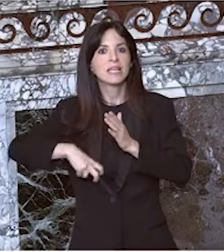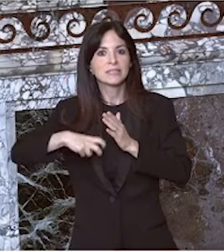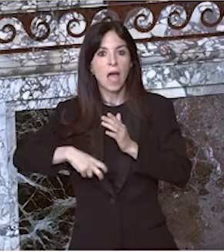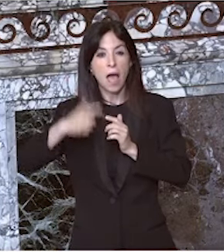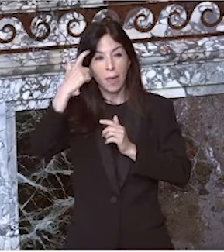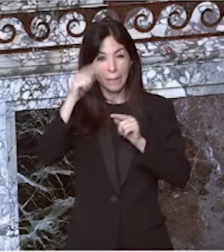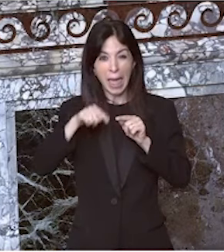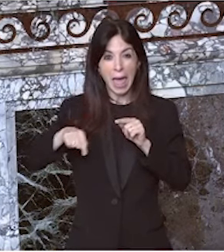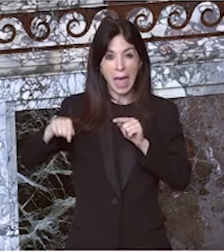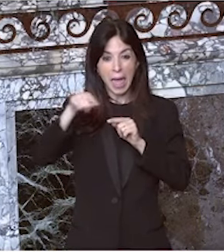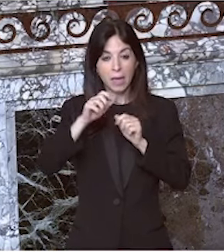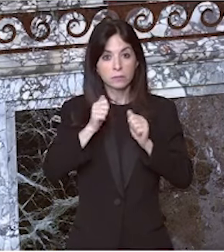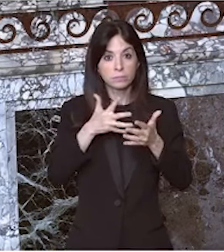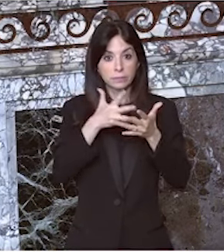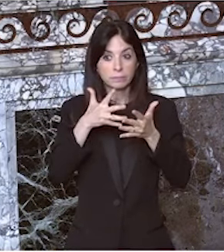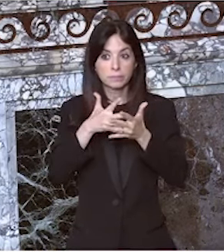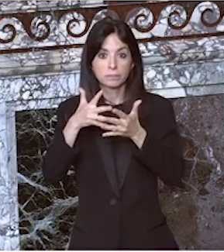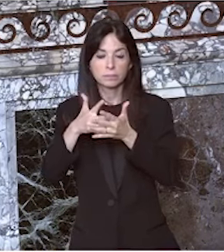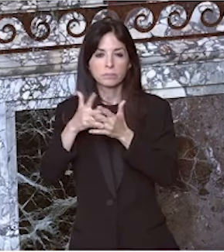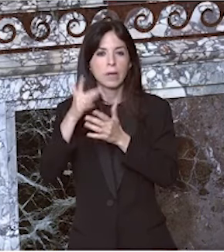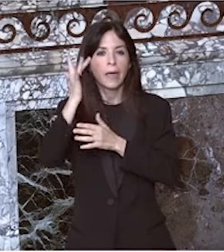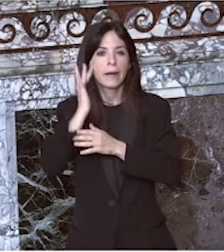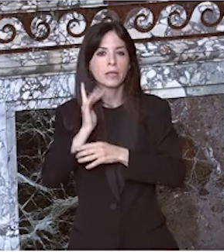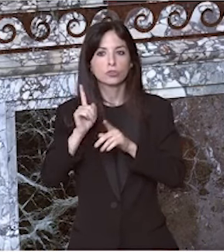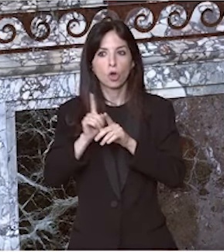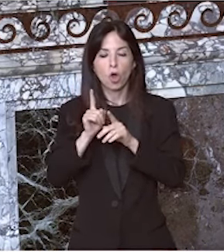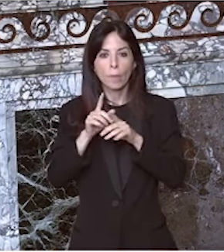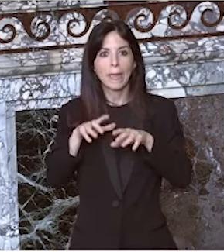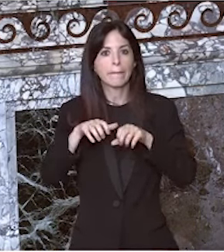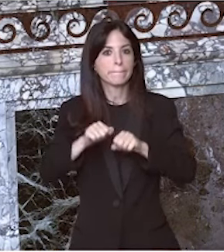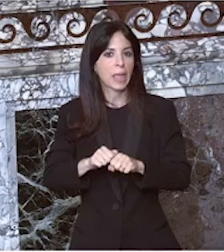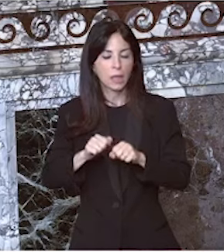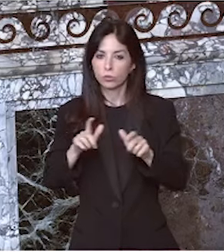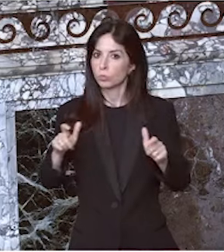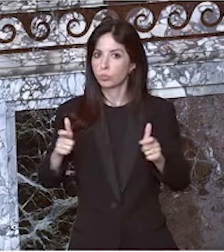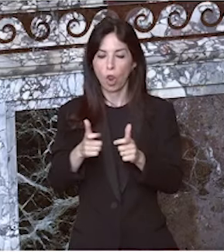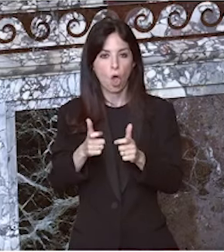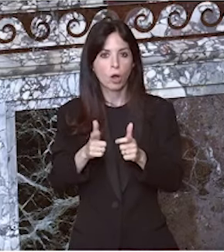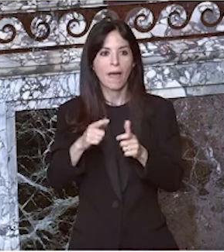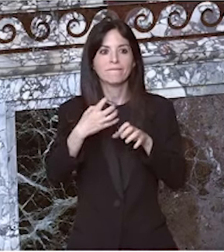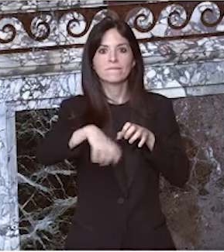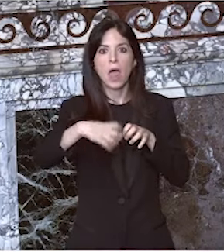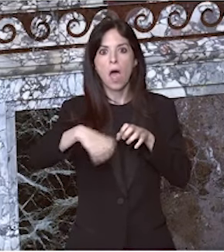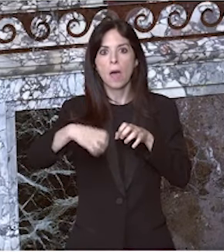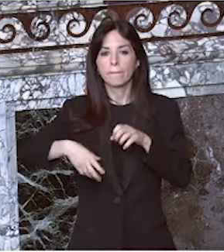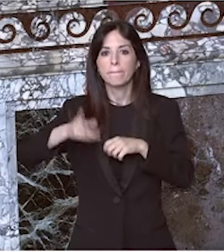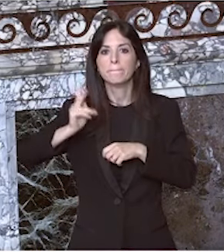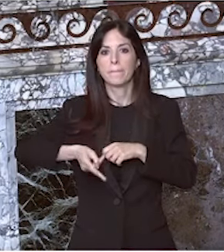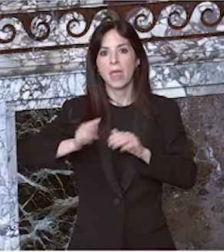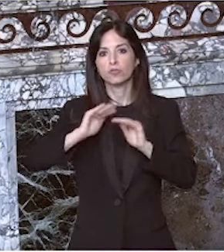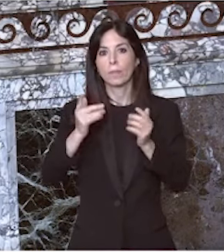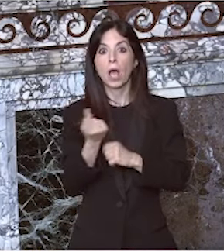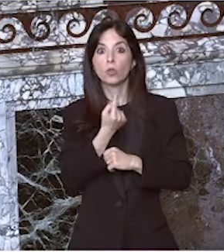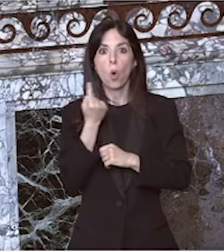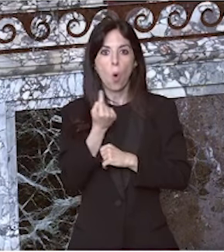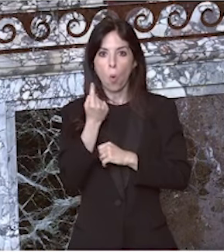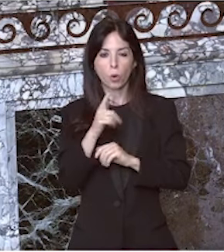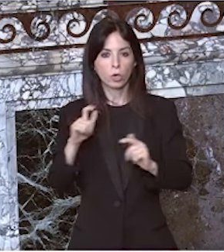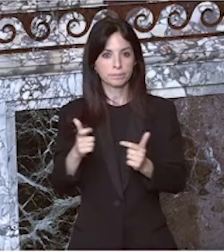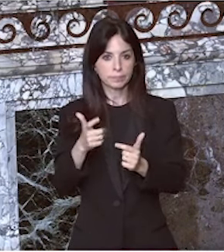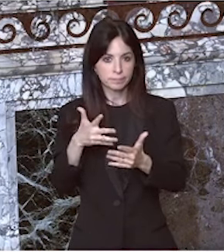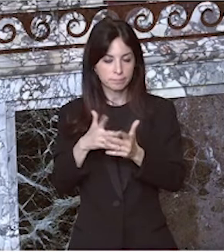con il rischio di compromettere la necessaria ampiezza dell'impegno e di accentuare la frammentazione del mercato unico.